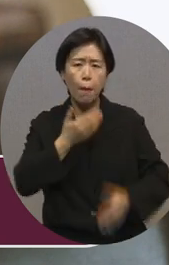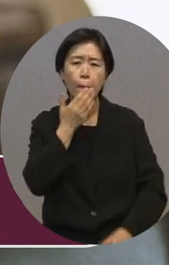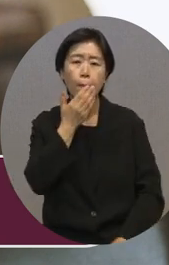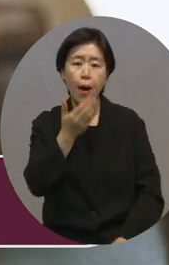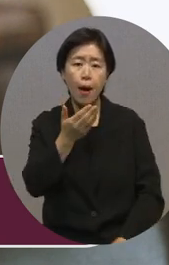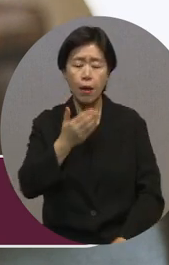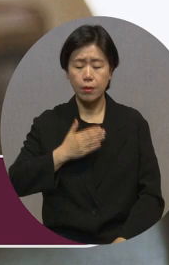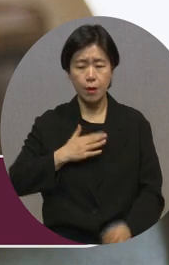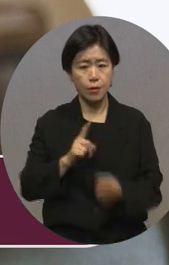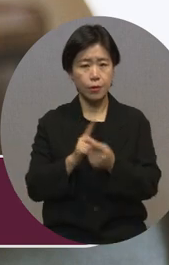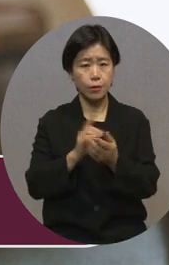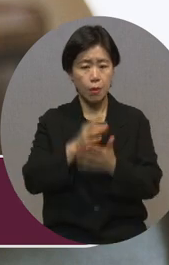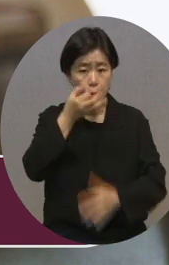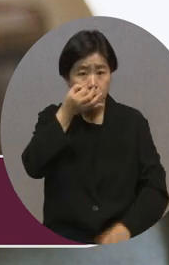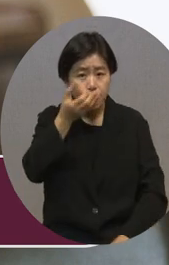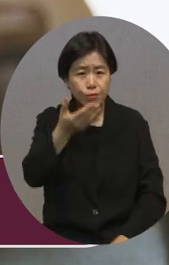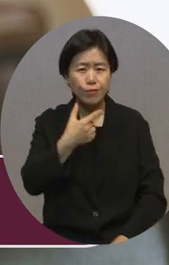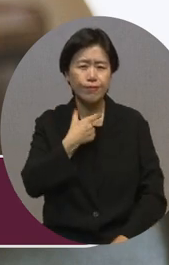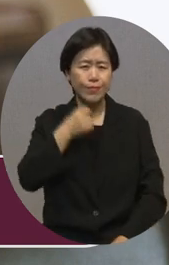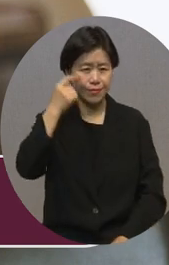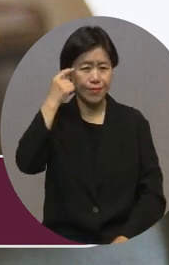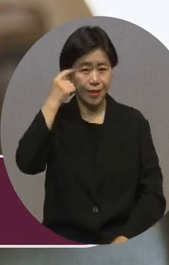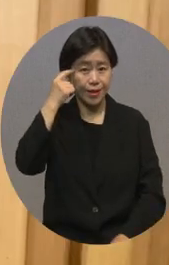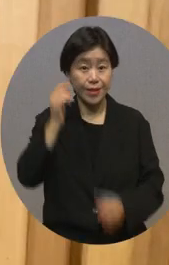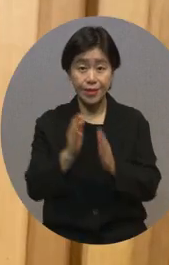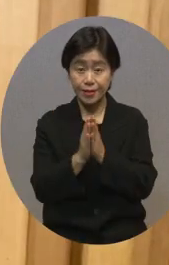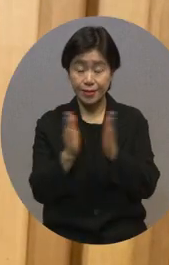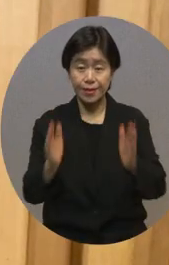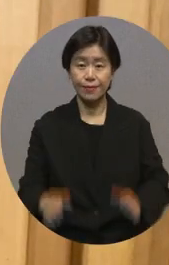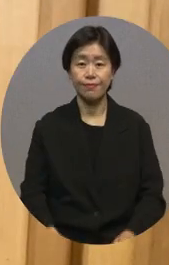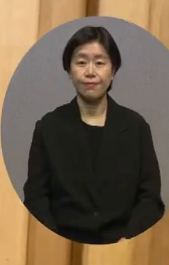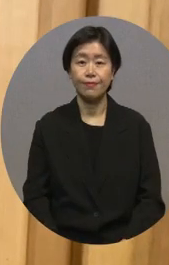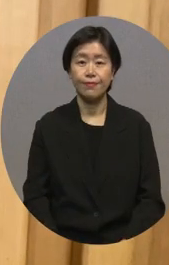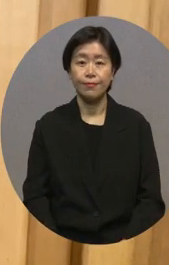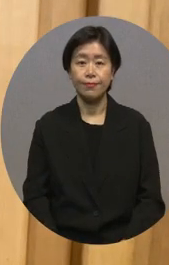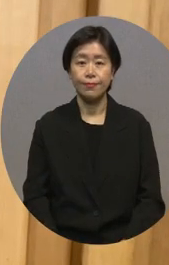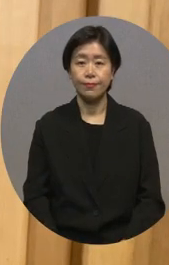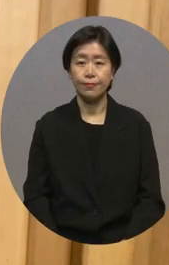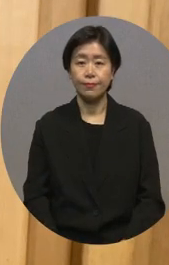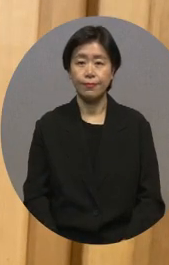싶어서 시작하게 되었습니다.